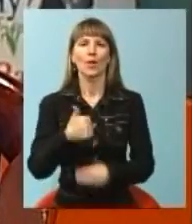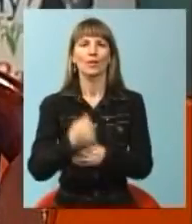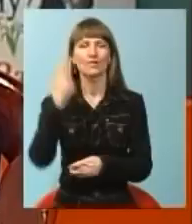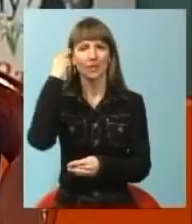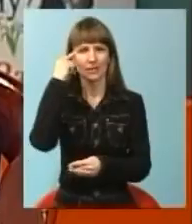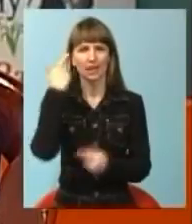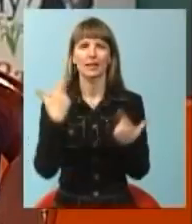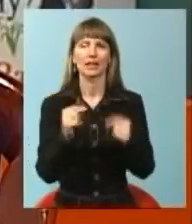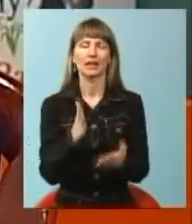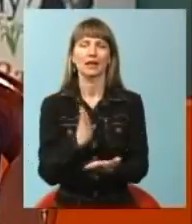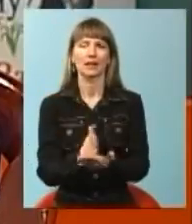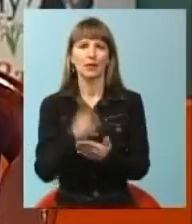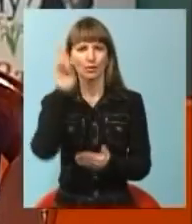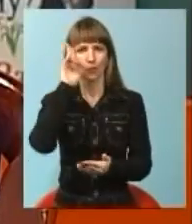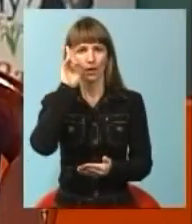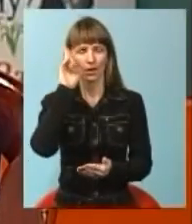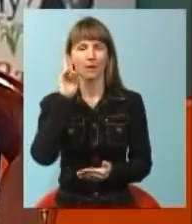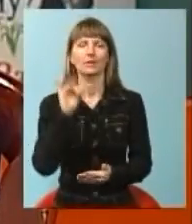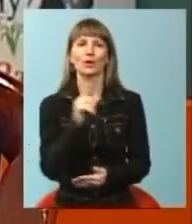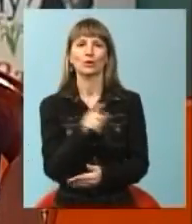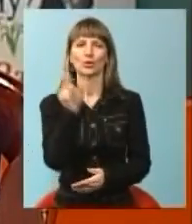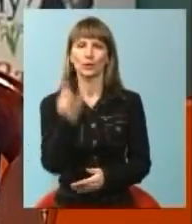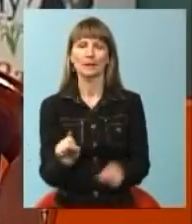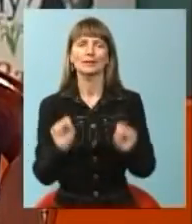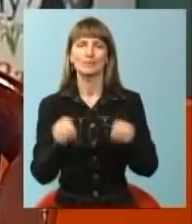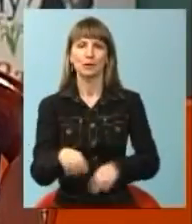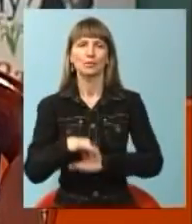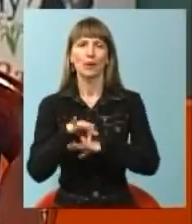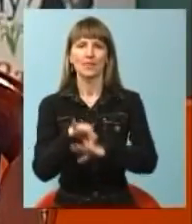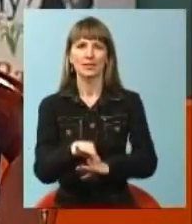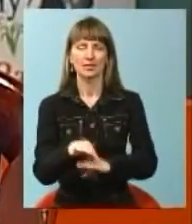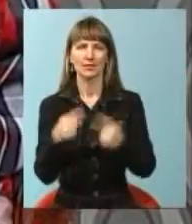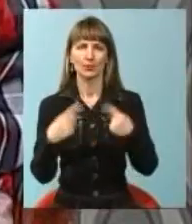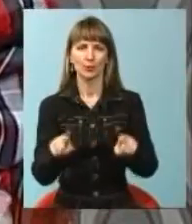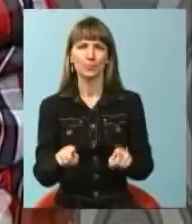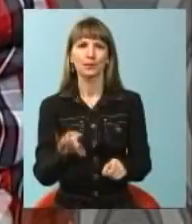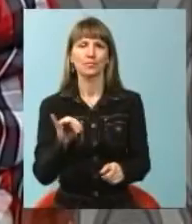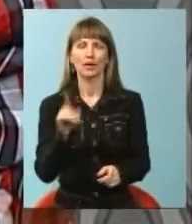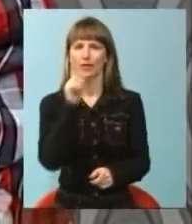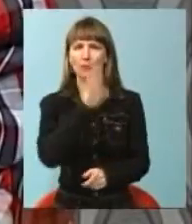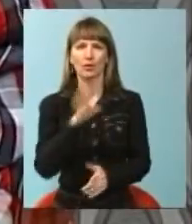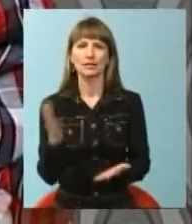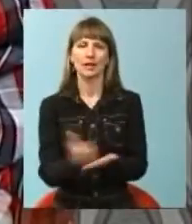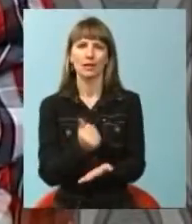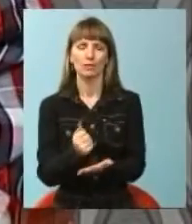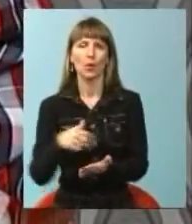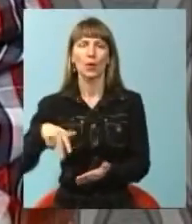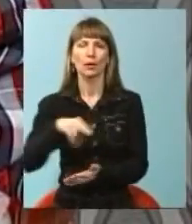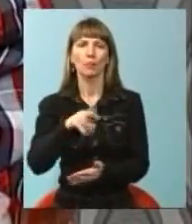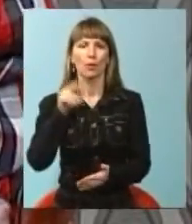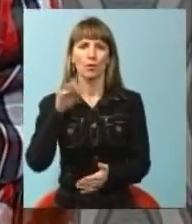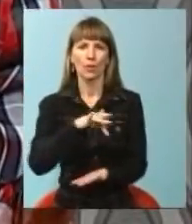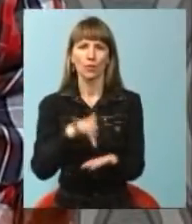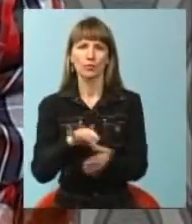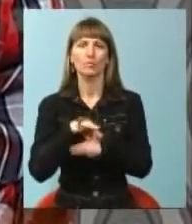де знаходяться ці туалети. І кожна людина зможе провести іншу. І непоганий заробіток, так, наприклад, ходити по місту,